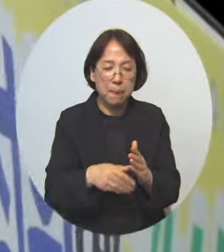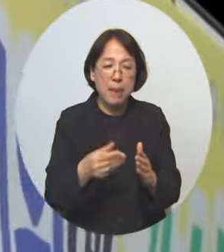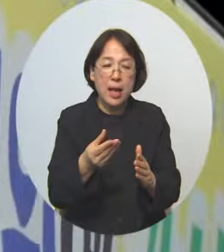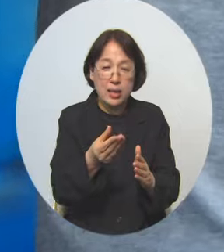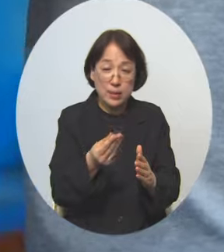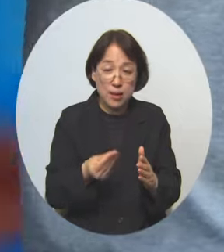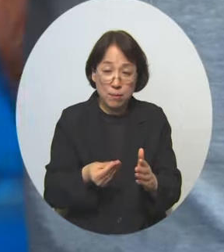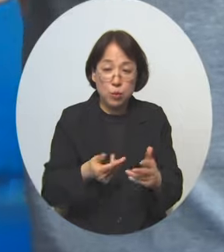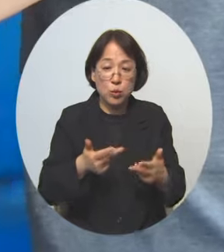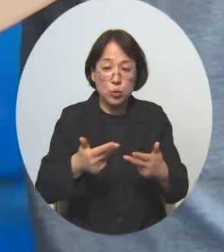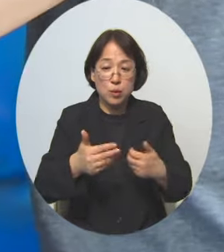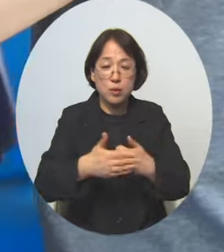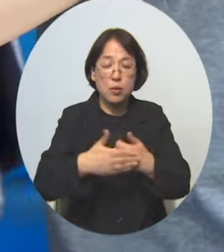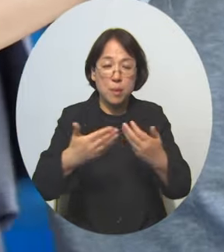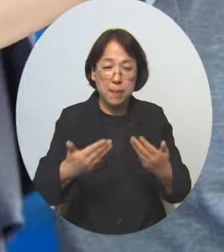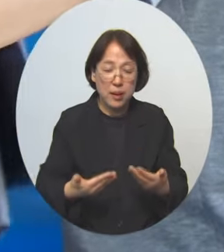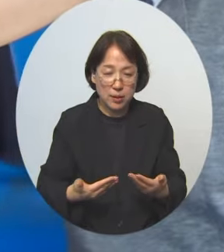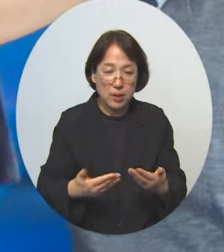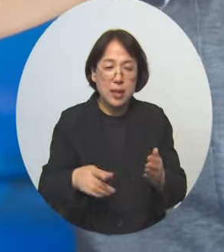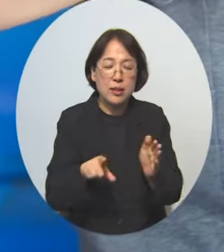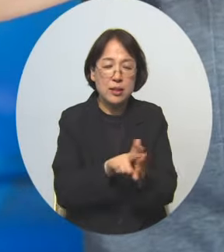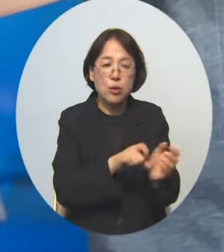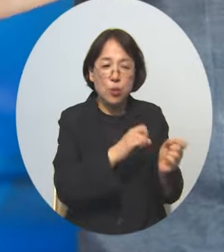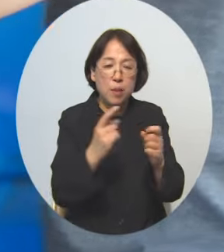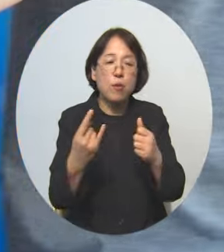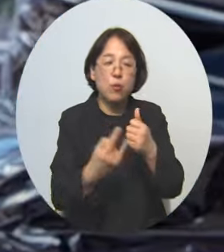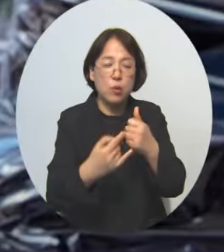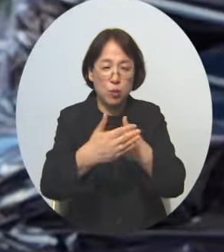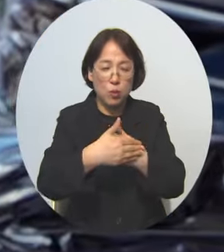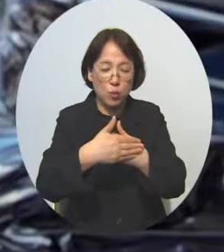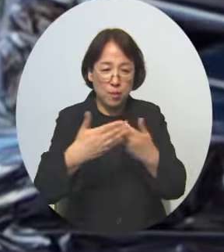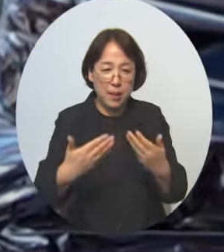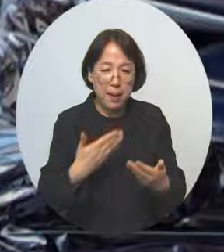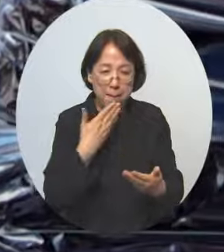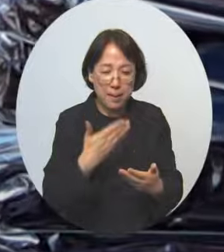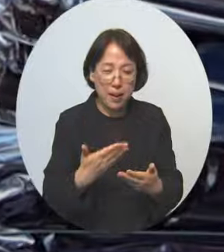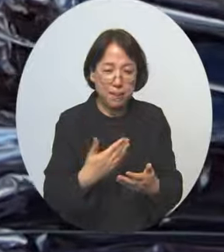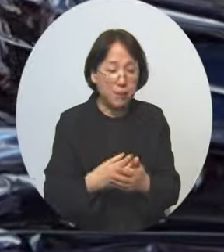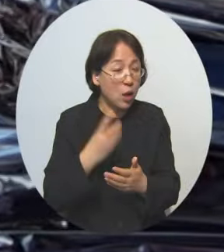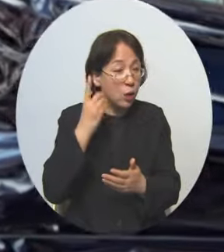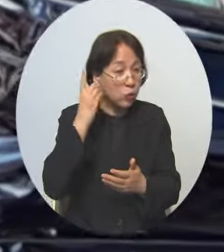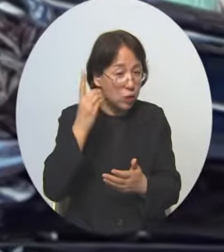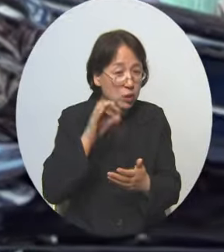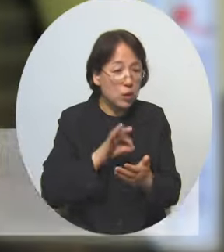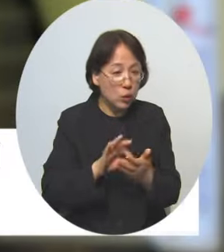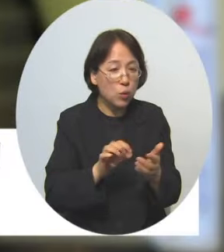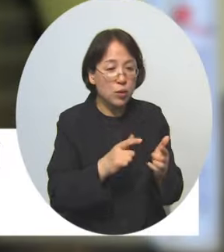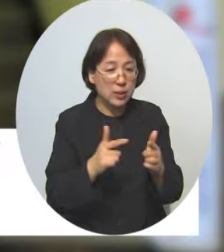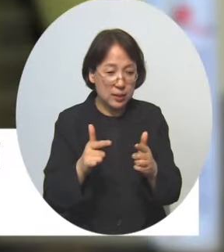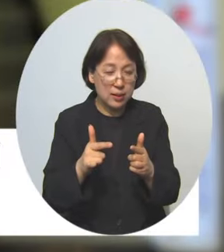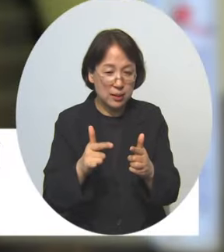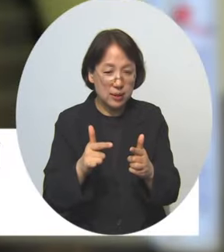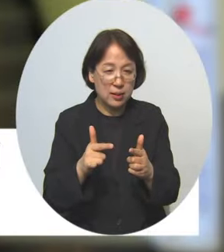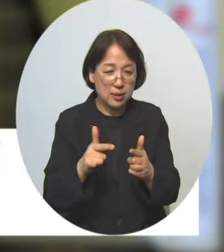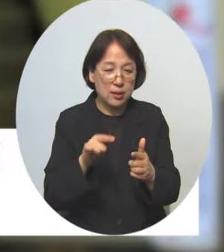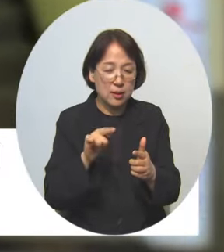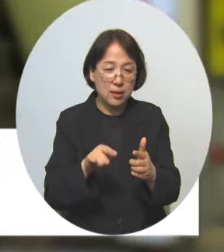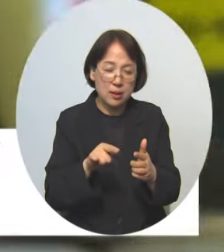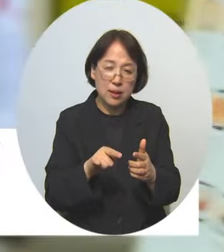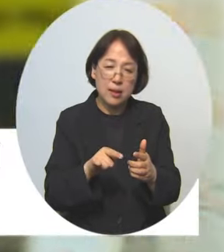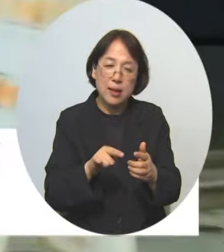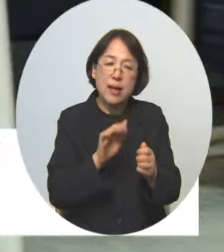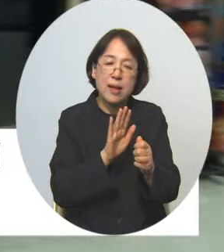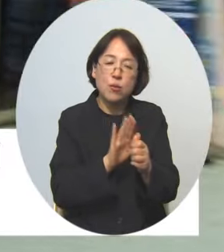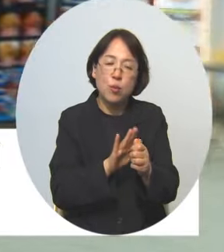수 있습니다. 하지만 휴대전화 이용 등 통신요금 채무는 신복이 채무조정 대상이 아닙니다.